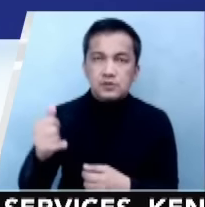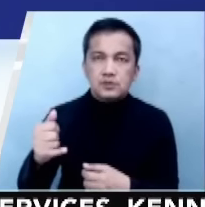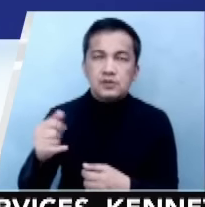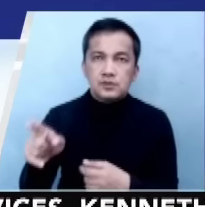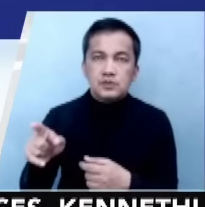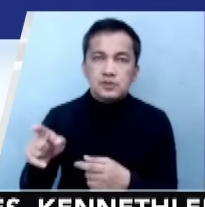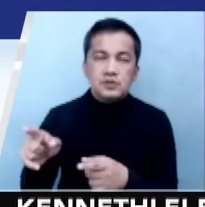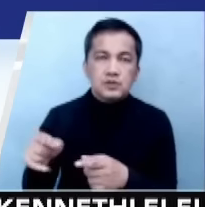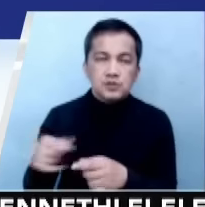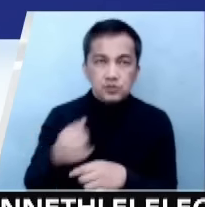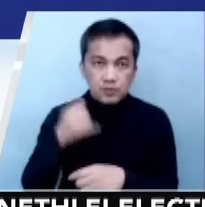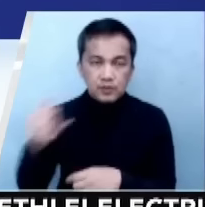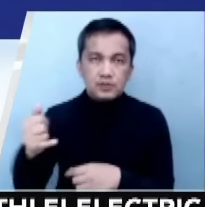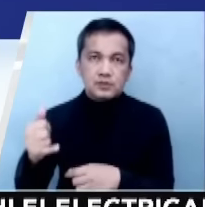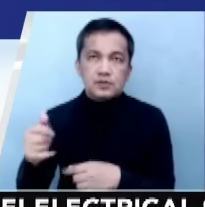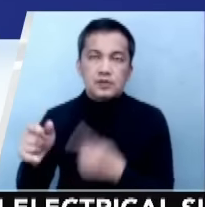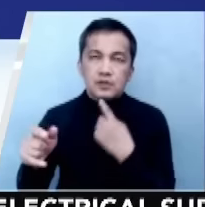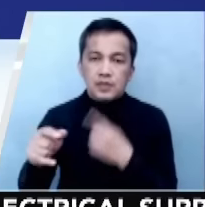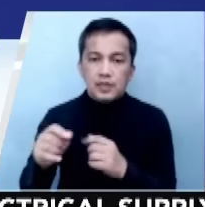sa embahada natin.